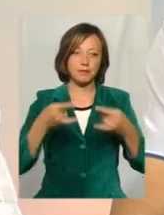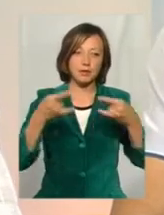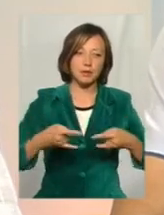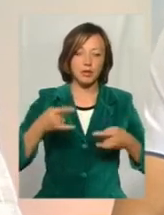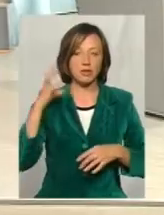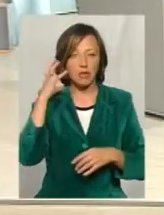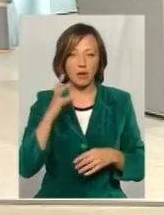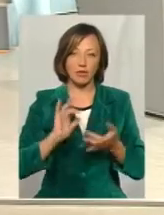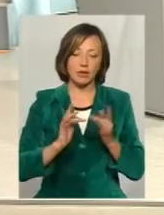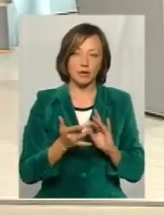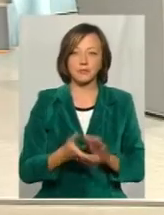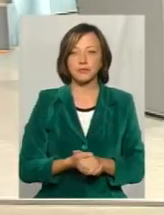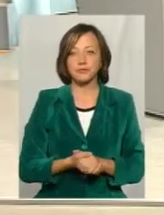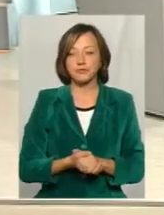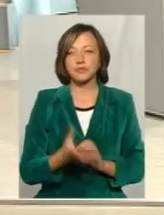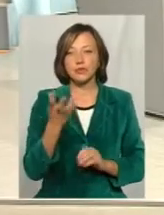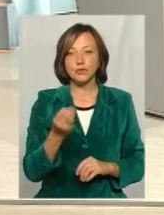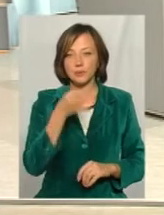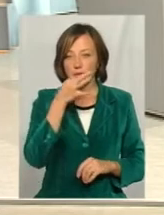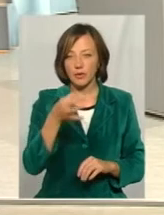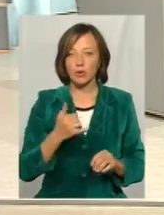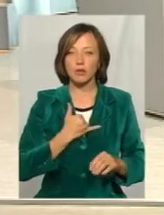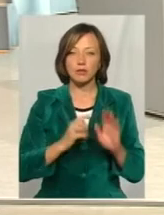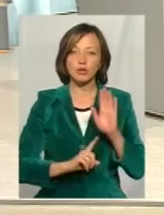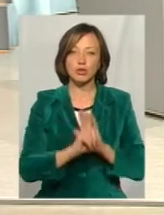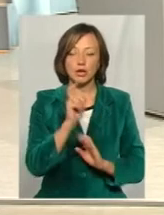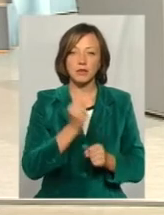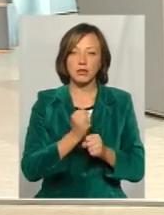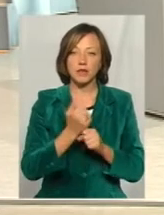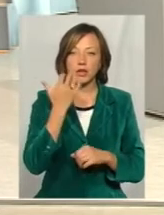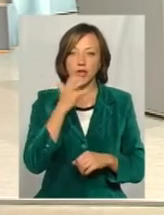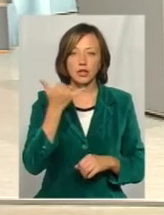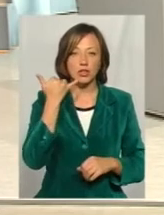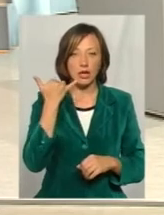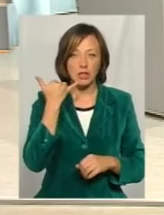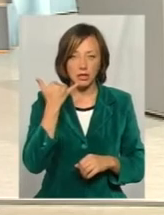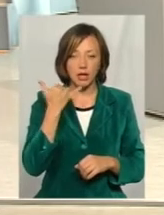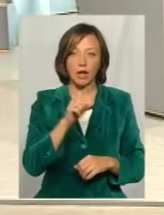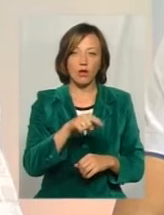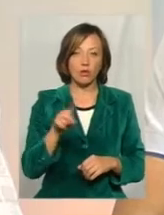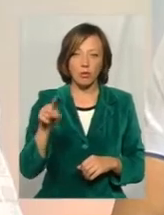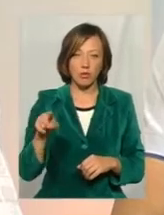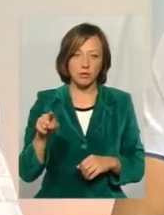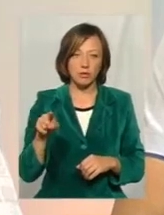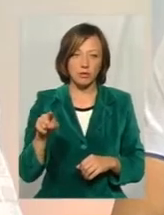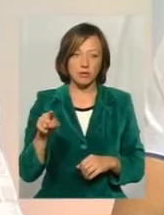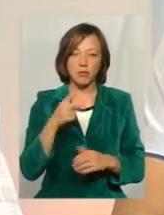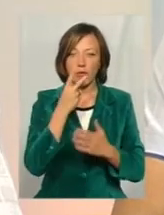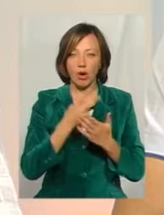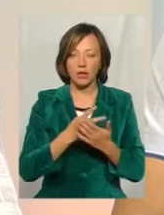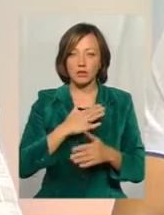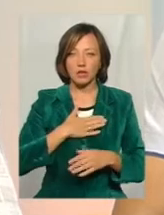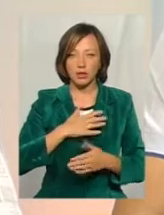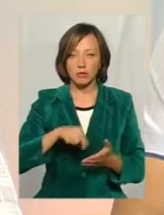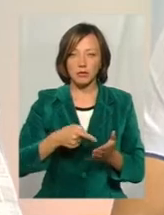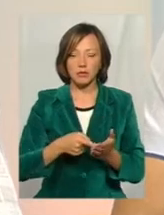інформації. Хотілося б сказати ще одне, що в нас запрацювала гаряча лінія, це, як показує нам в нашому